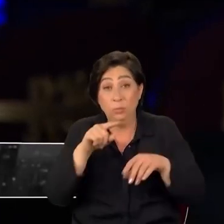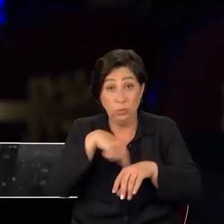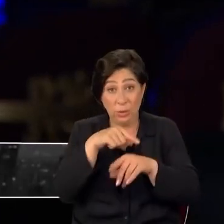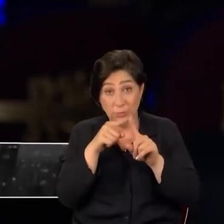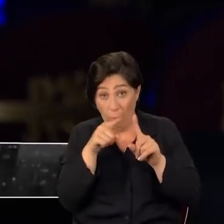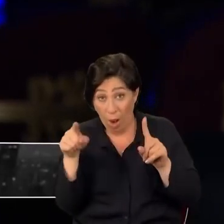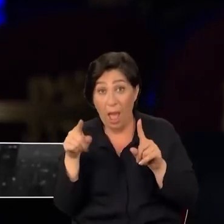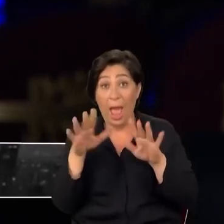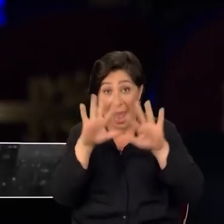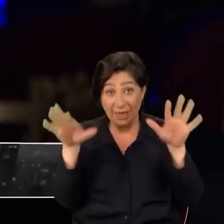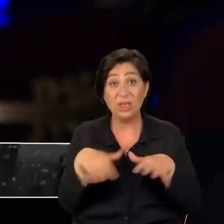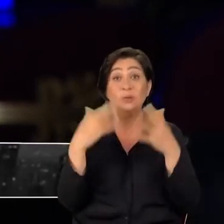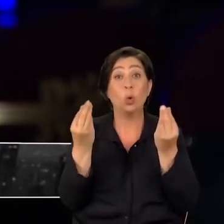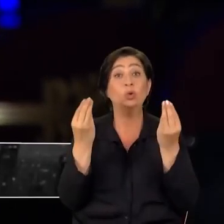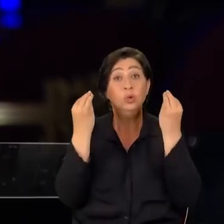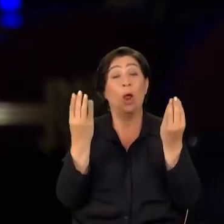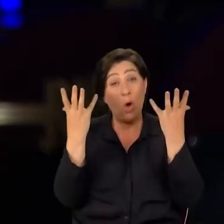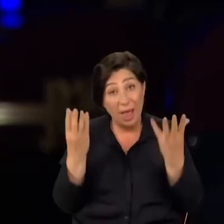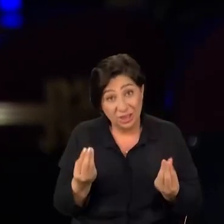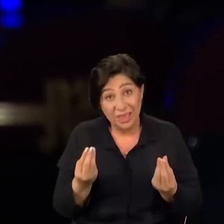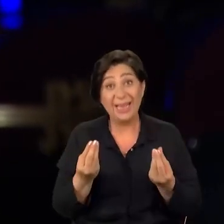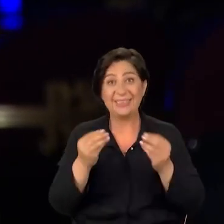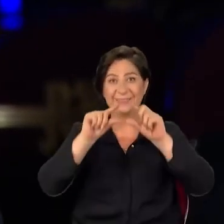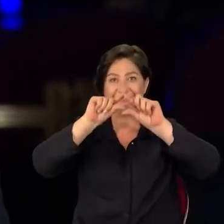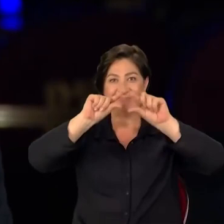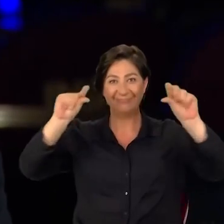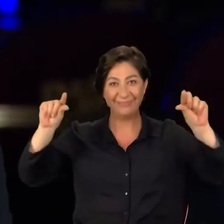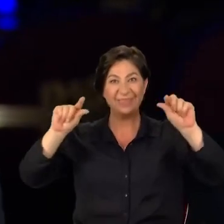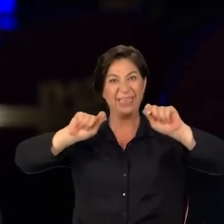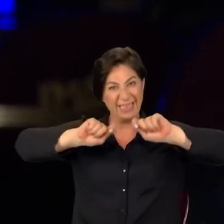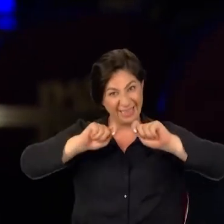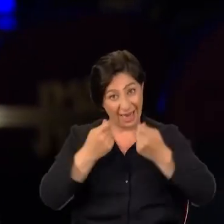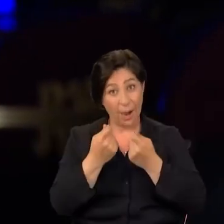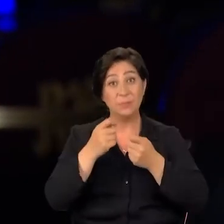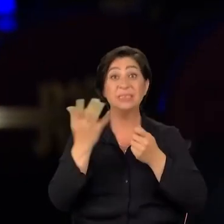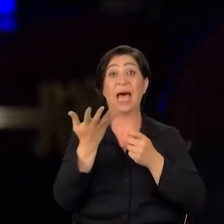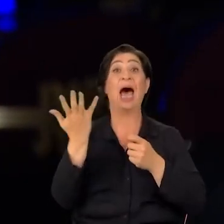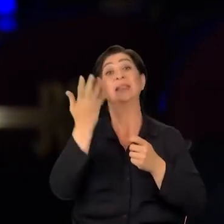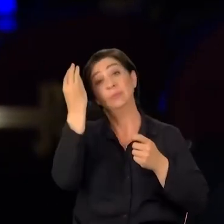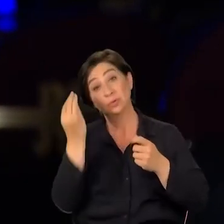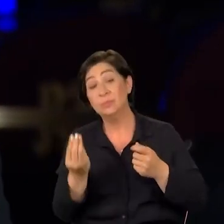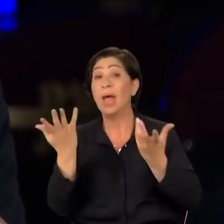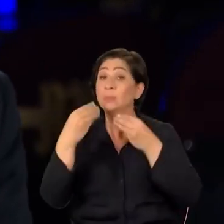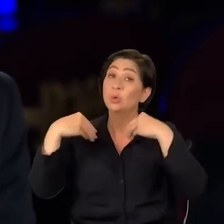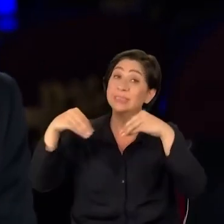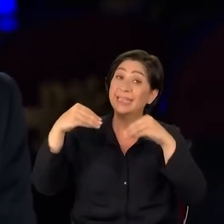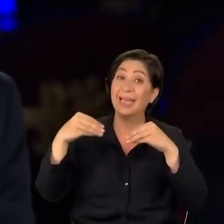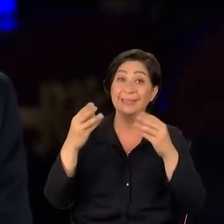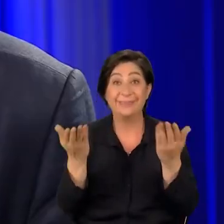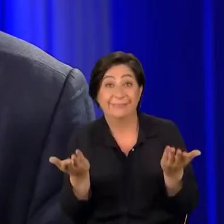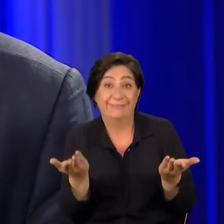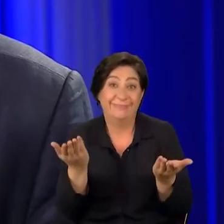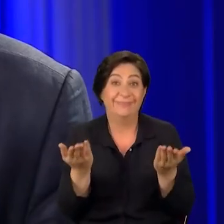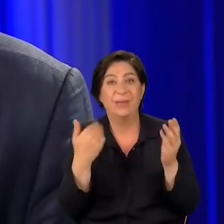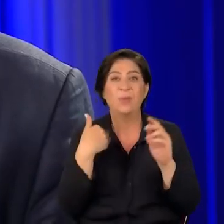peki bu süreç böyle de her şey çok güzel olacak sloganını kırar mı daha da güzel olacak yoksa daha mı çok satar?